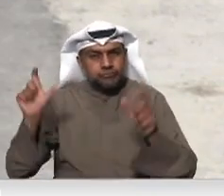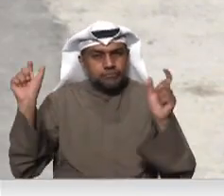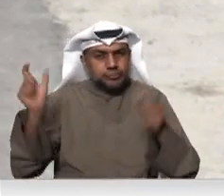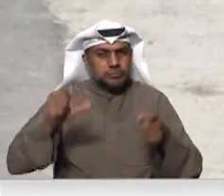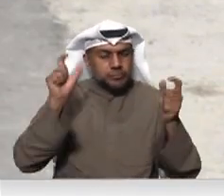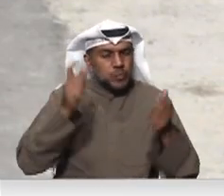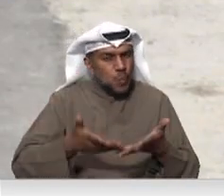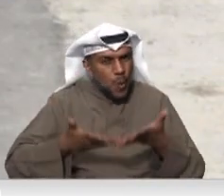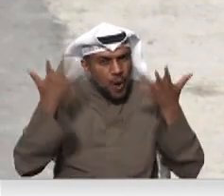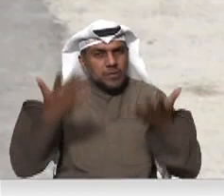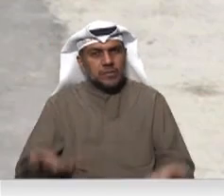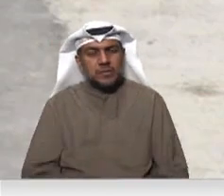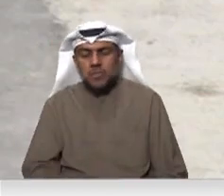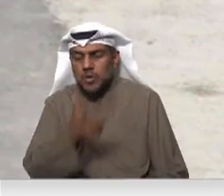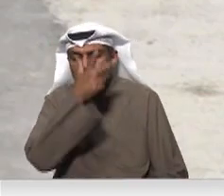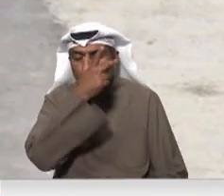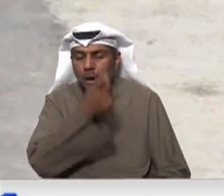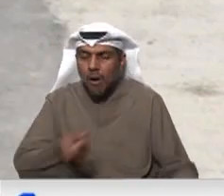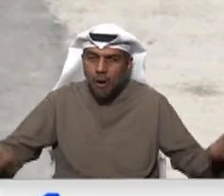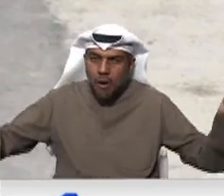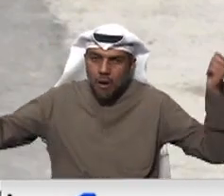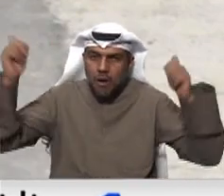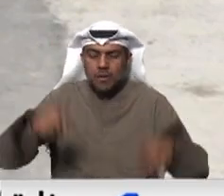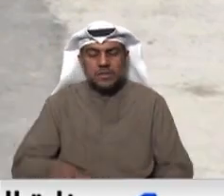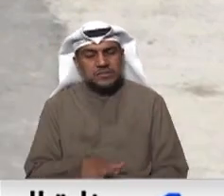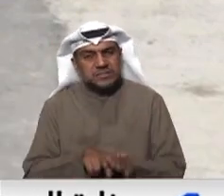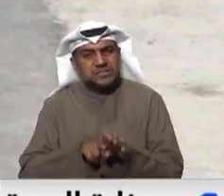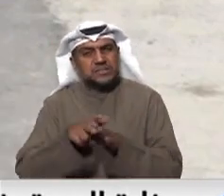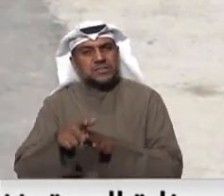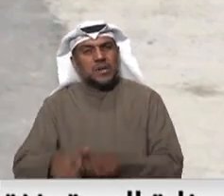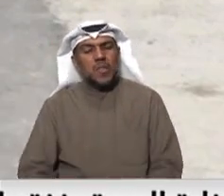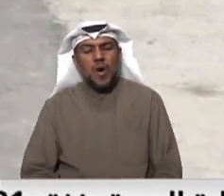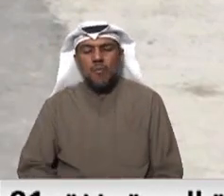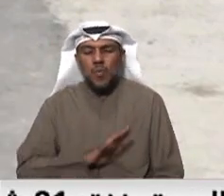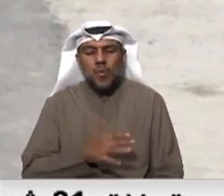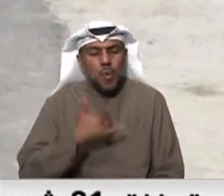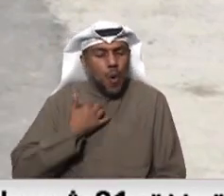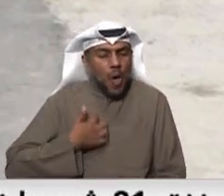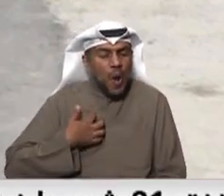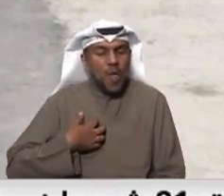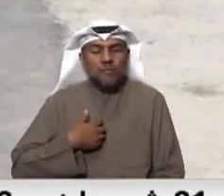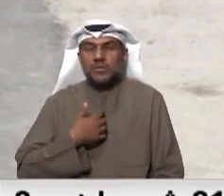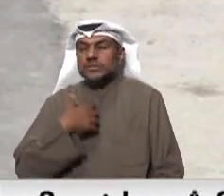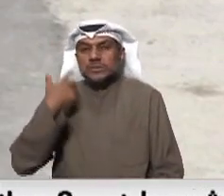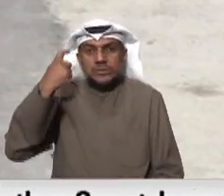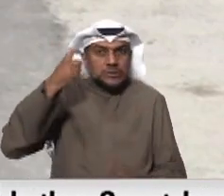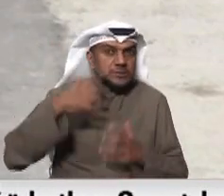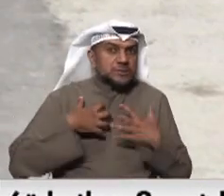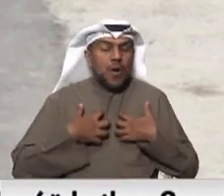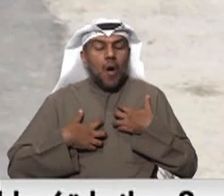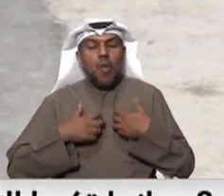يتعرضون لأكبر حملة تعذيب جسدي ونفسي داخل معتقلات